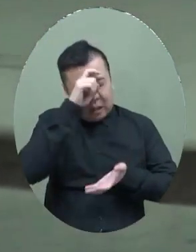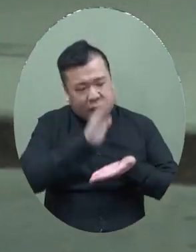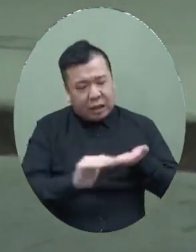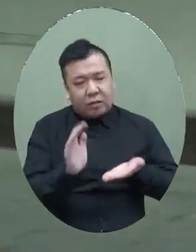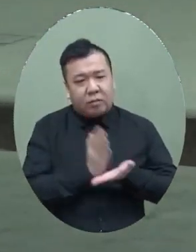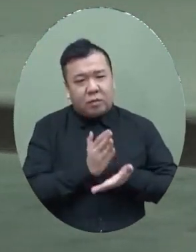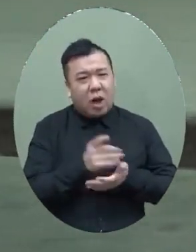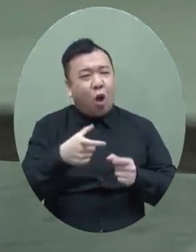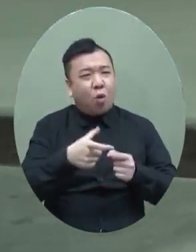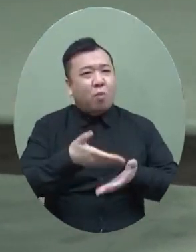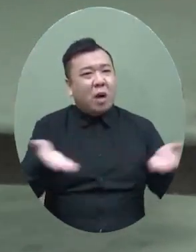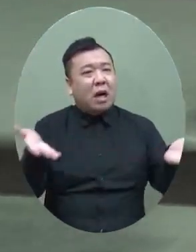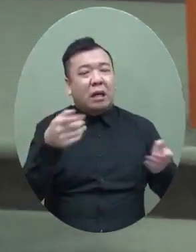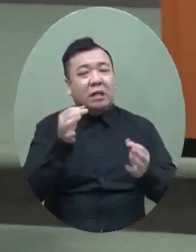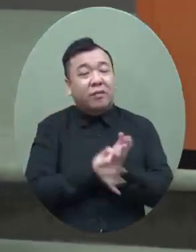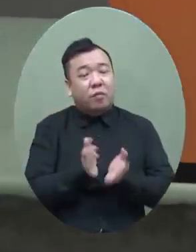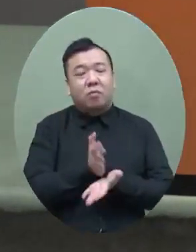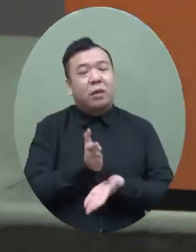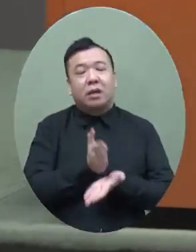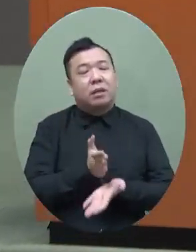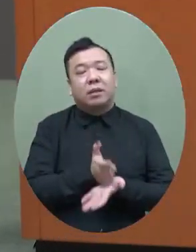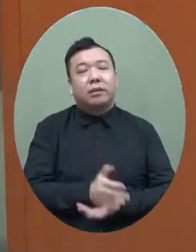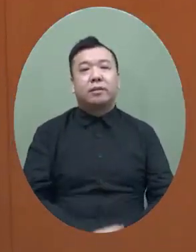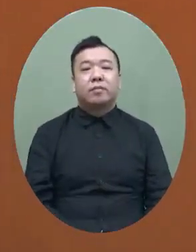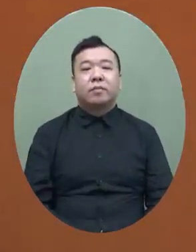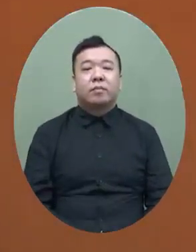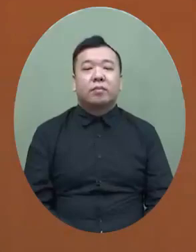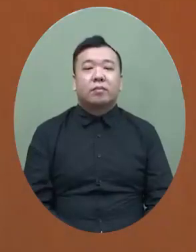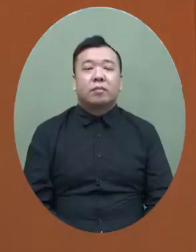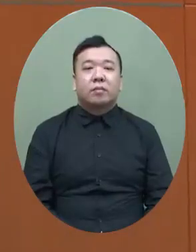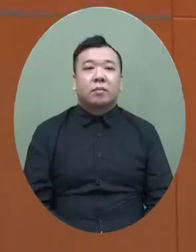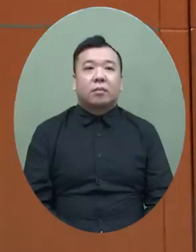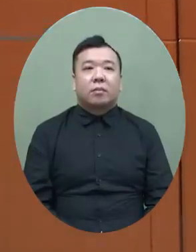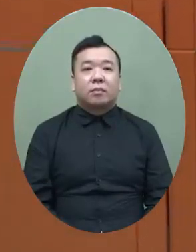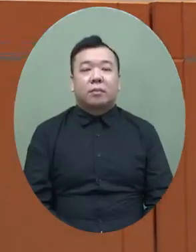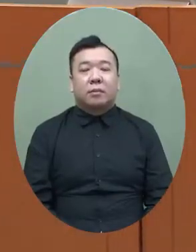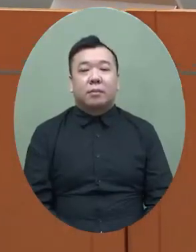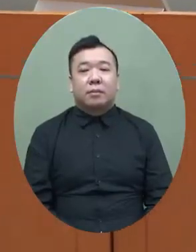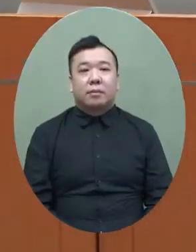係唔係一個公眾嘅地盤咁樣咯。咁